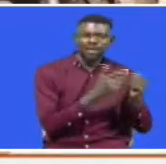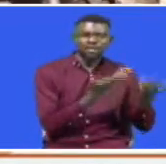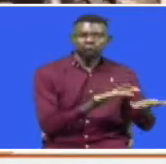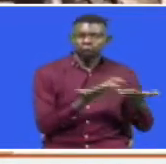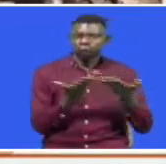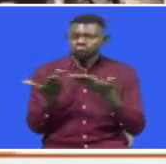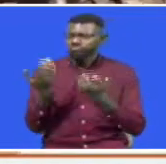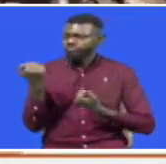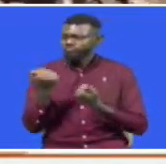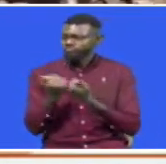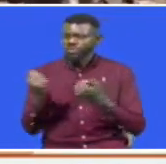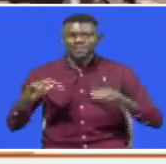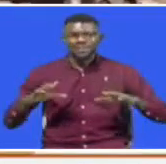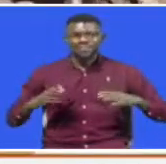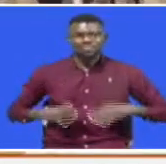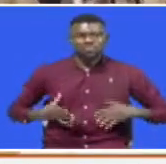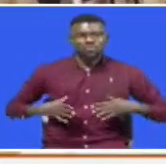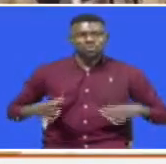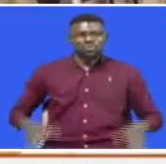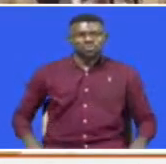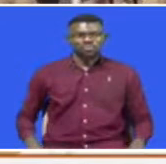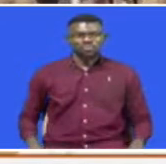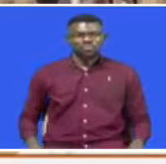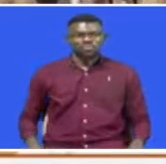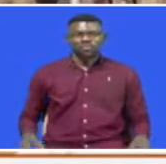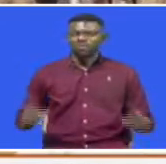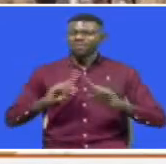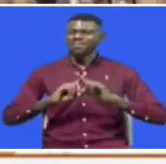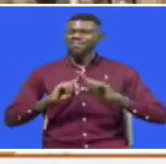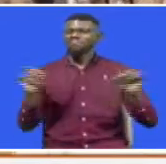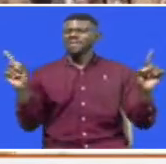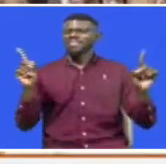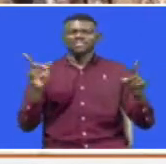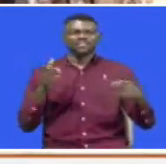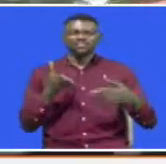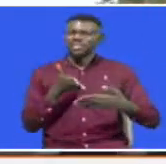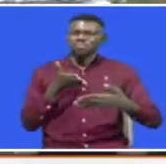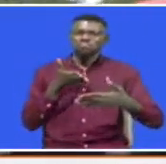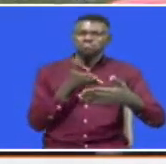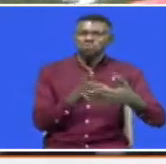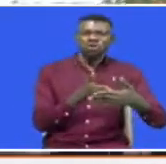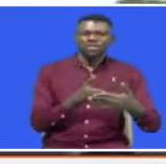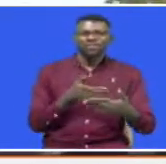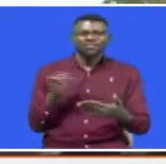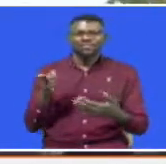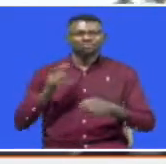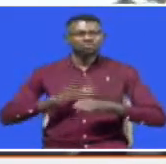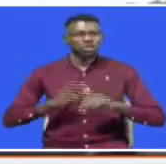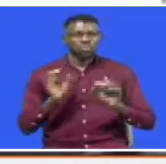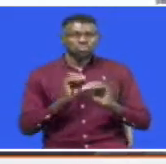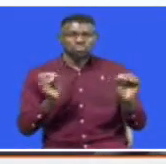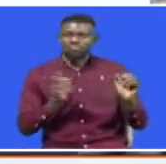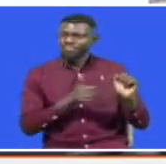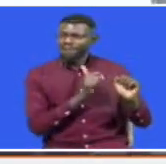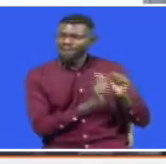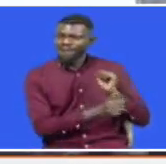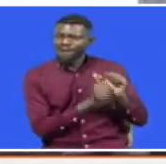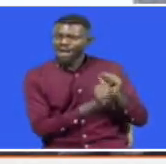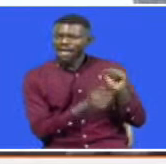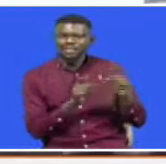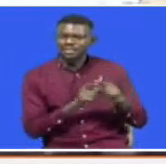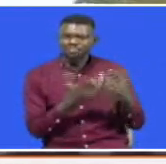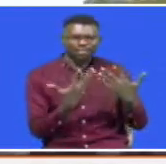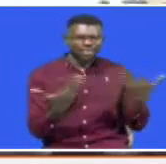Binadamu sisi lazima tuwe na mahitaji. Kwa hiyo sasa wasifanye hili jambo kama mambo mengine. Unajua chakula sio kama mambo ya hardware au